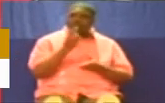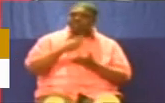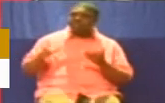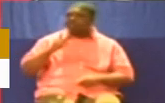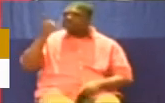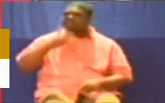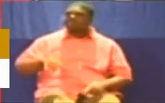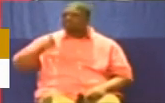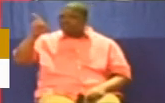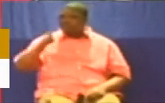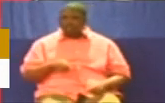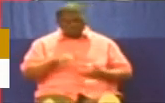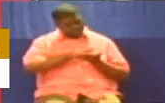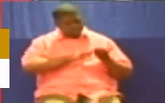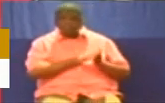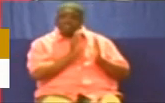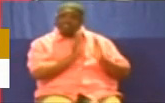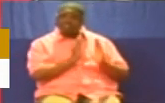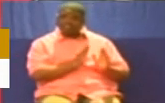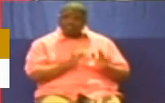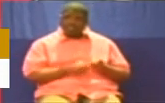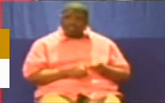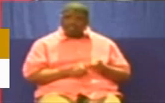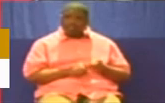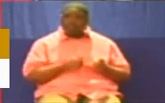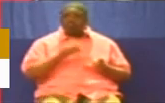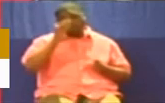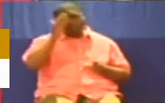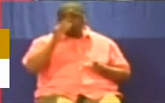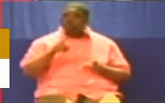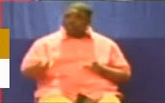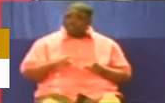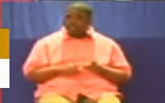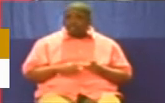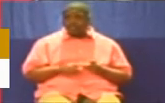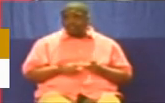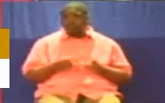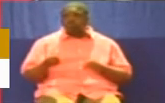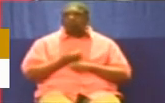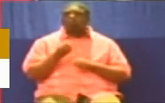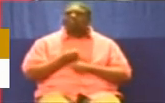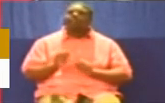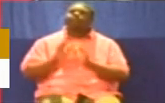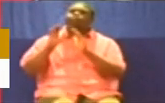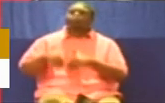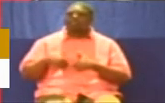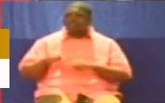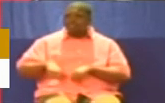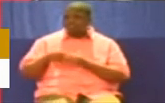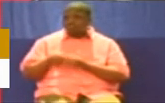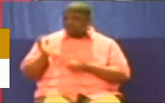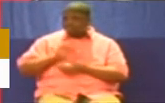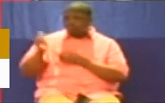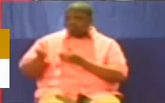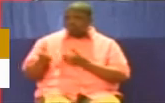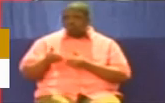Zanzibar. Kwa misingi hiyo hiyo, Mheshimiwa Spika, tunatambua kwamba japokuwa shughuli za bunge zavunjwa hivi karibuni,